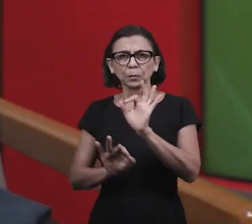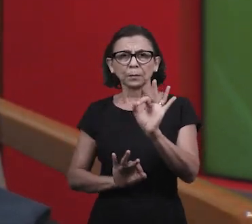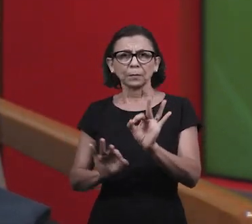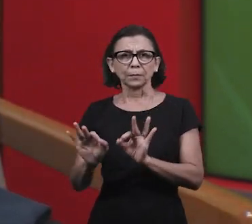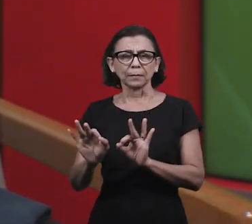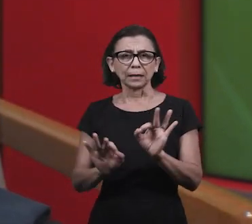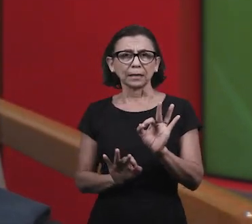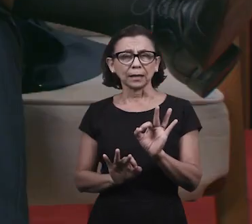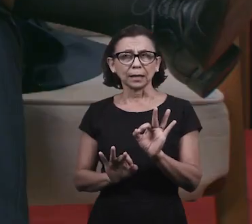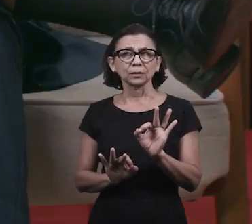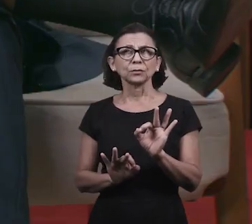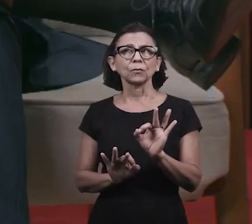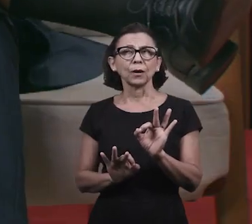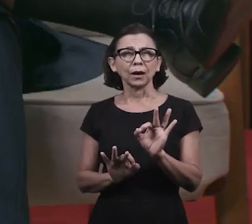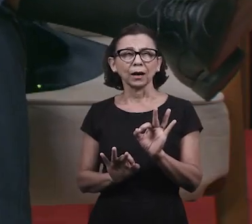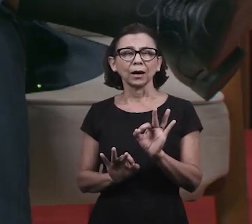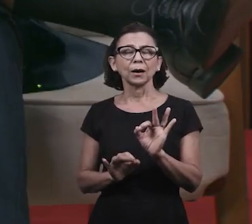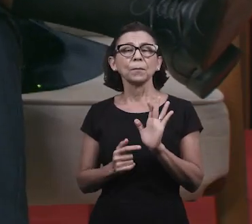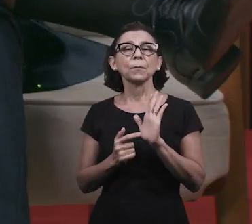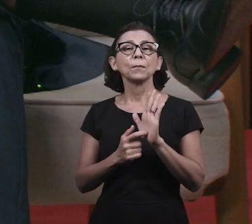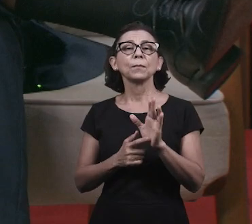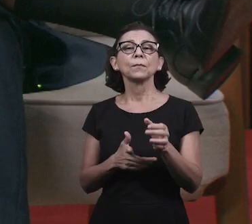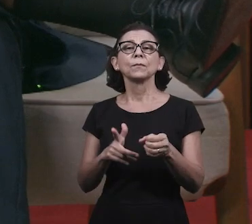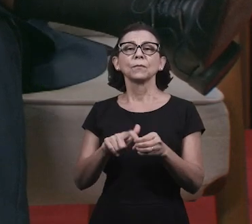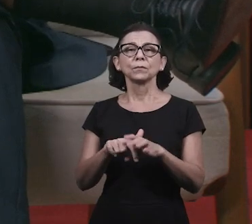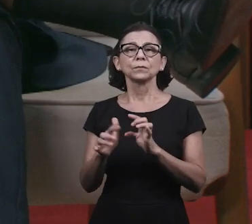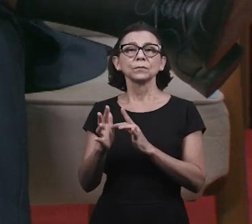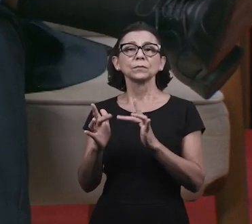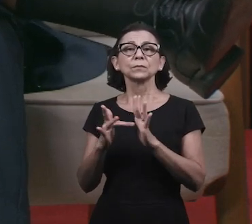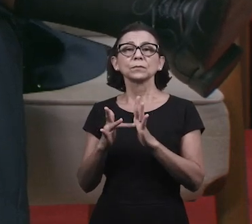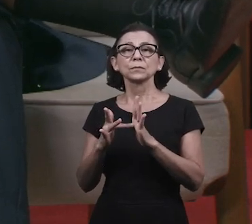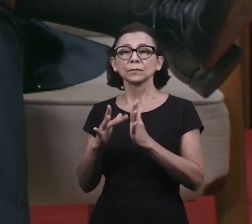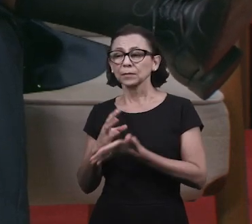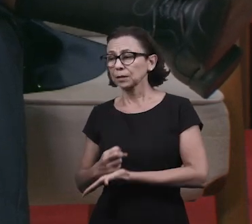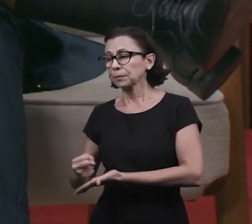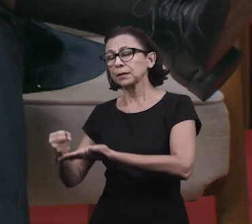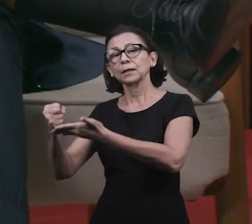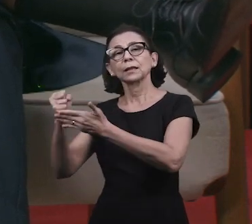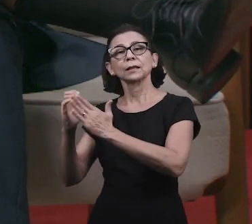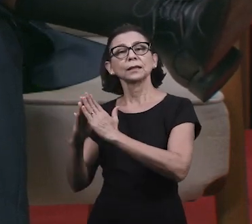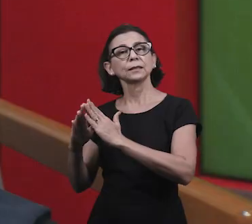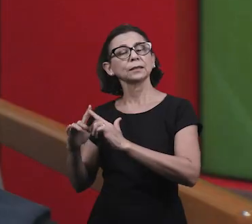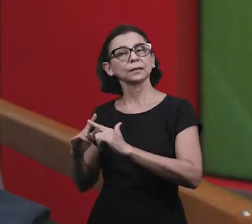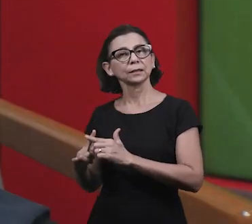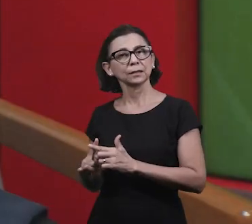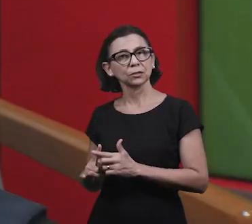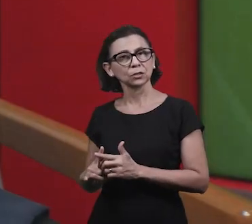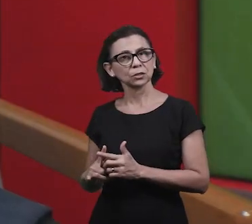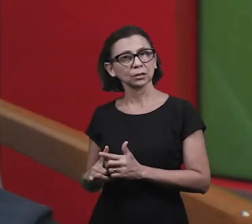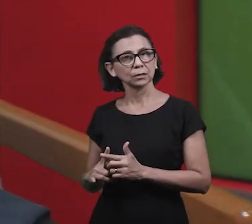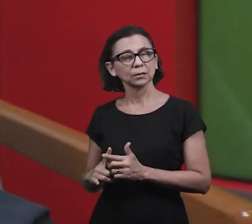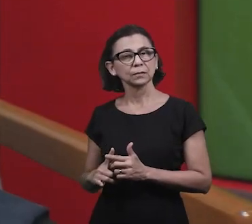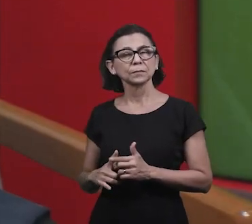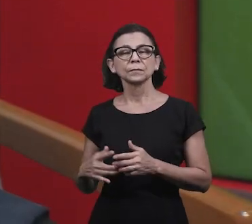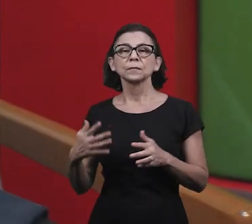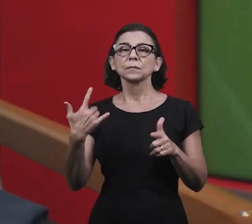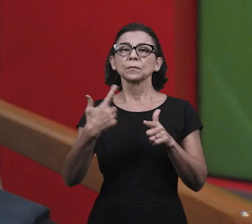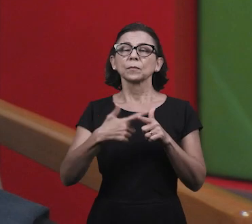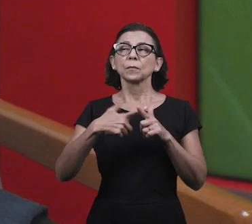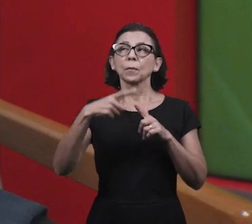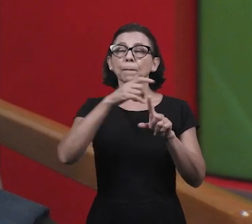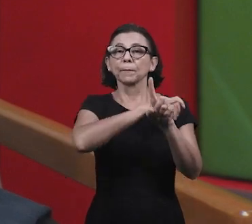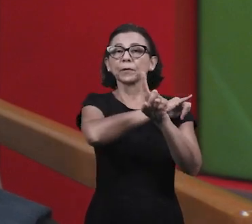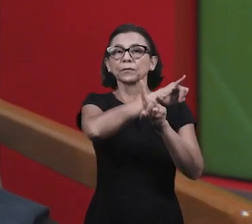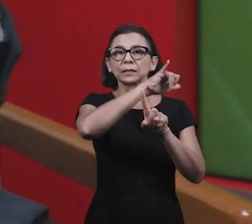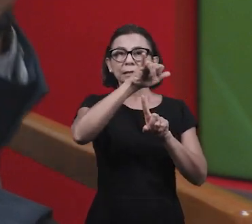ce terme « tout est déjà prêt » donc, représente le retour de Jésus à l'enlèvement de l'Église. Pourquoi? Parce que les